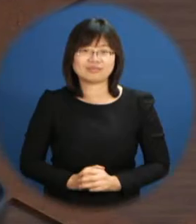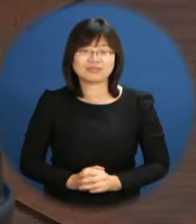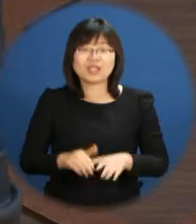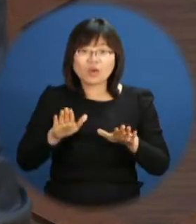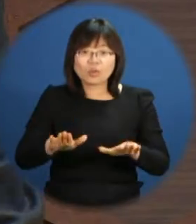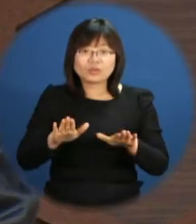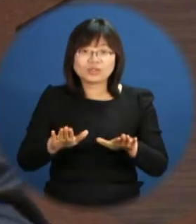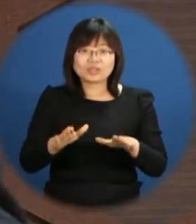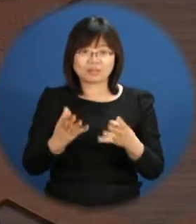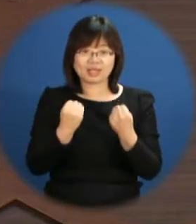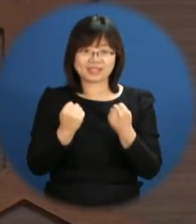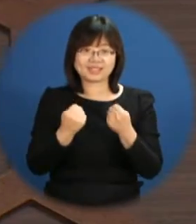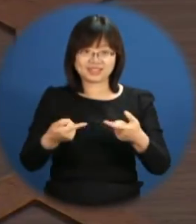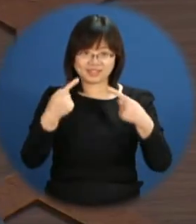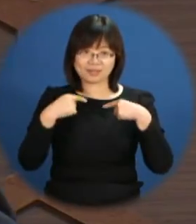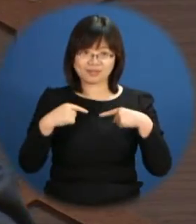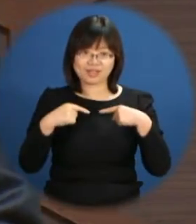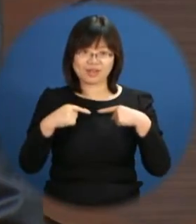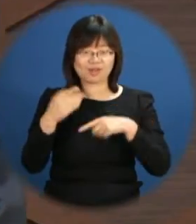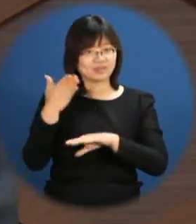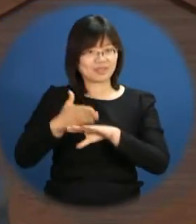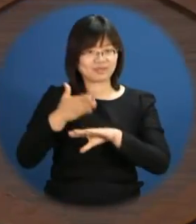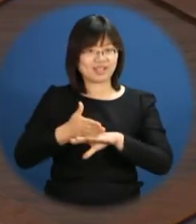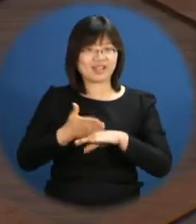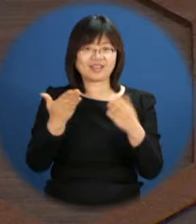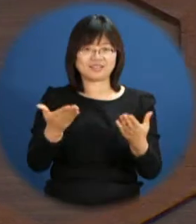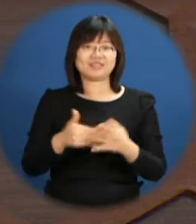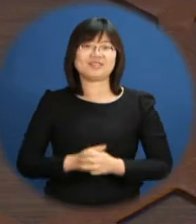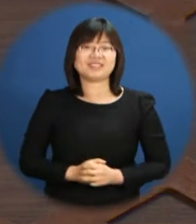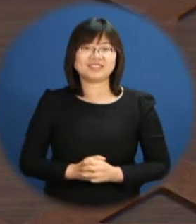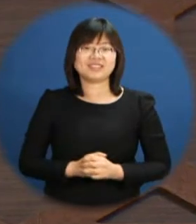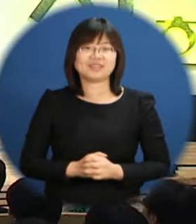오늘 또 뭐 많이들 참석해 주셔서 감사하구요